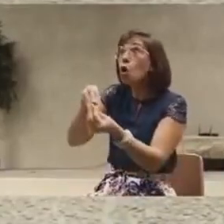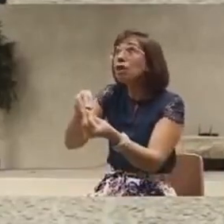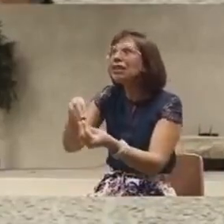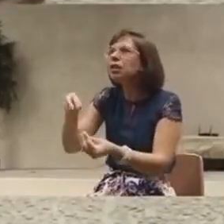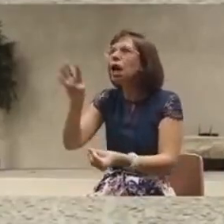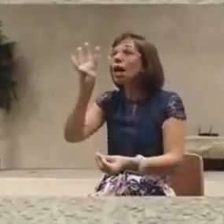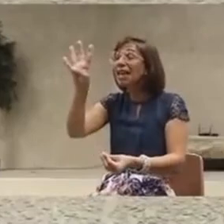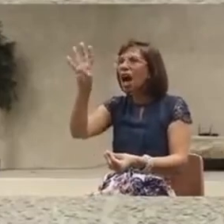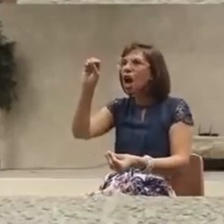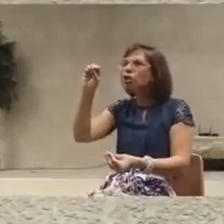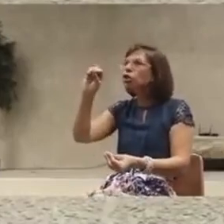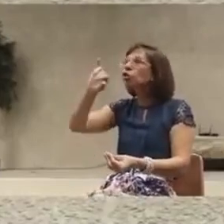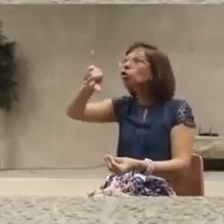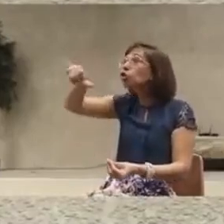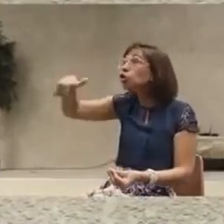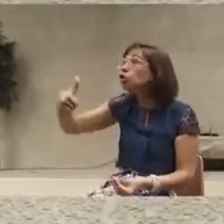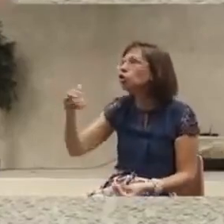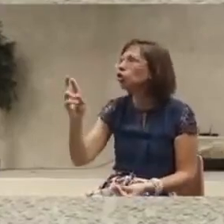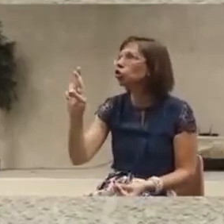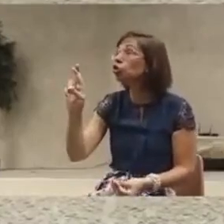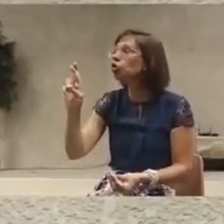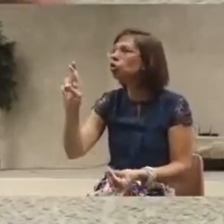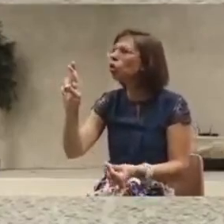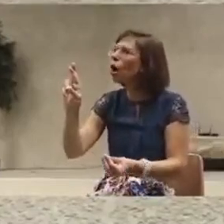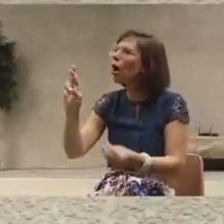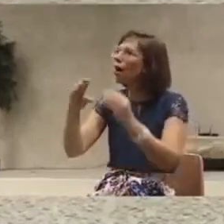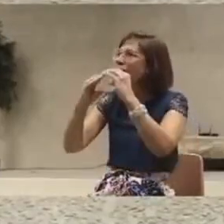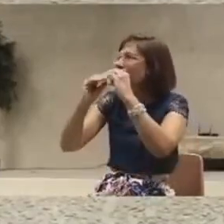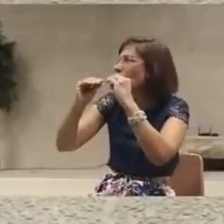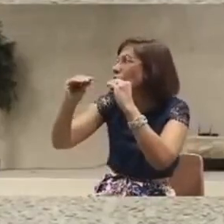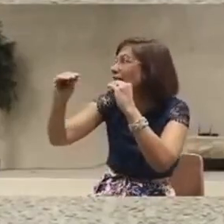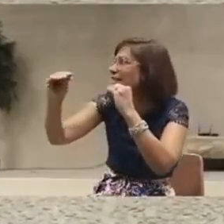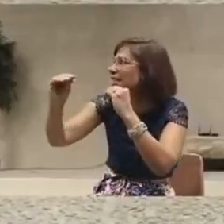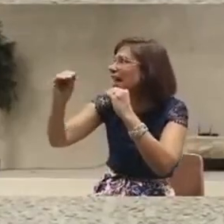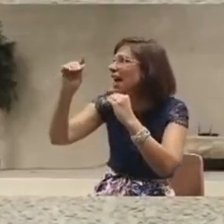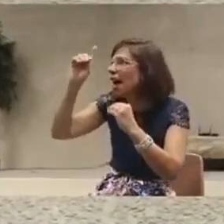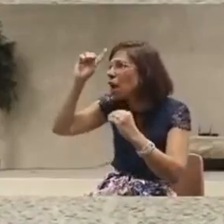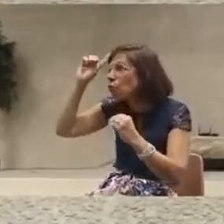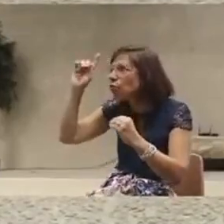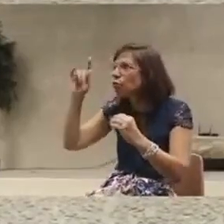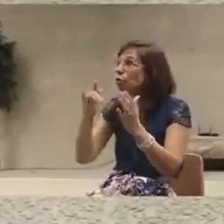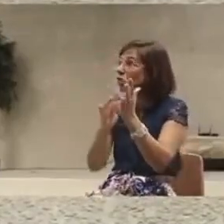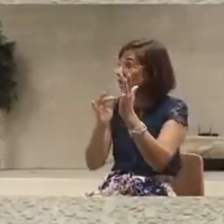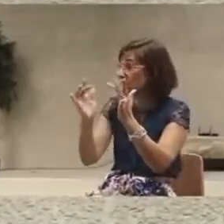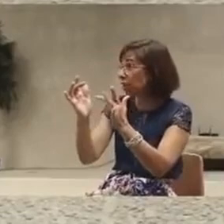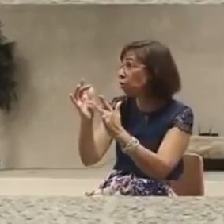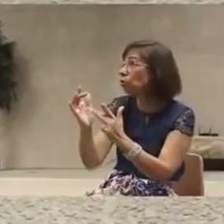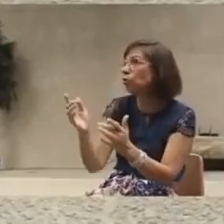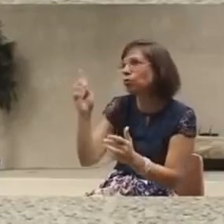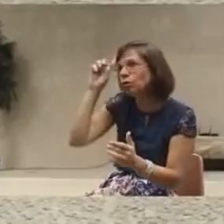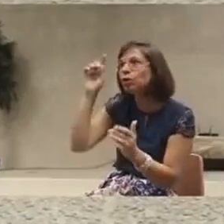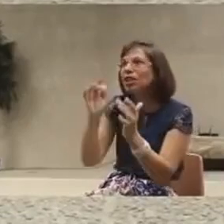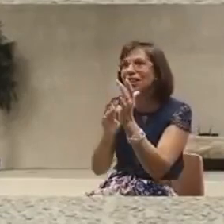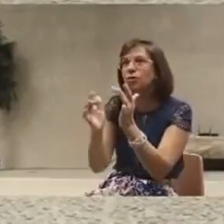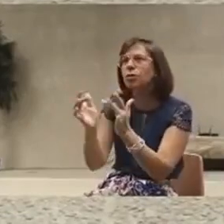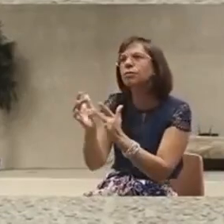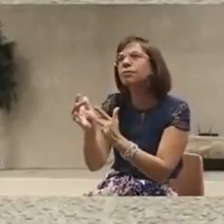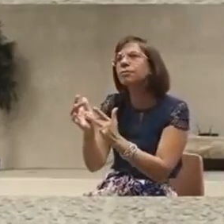Jésus a jeûné et prié. C'était aussi un temps d'épreuve. Oh, quelle épreuve pour le corps!